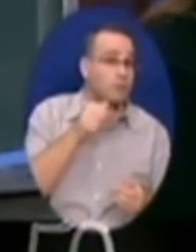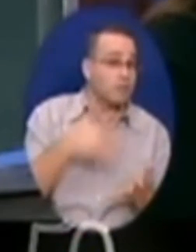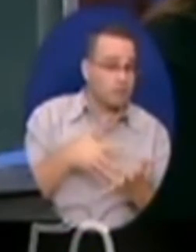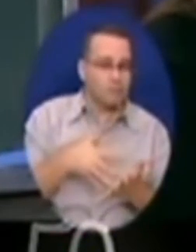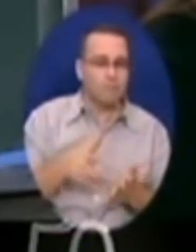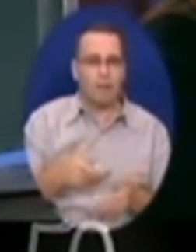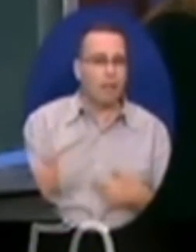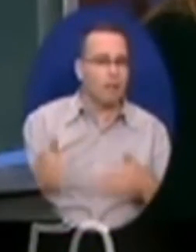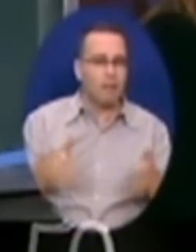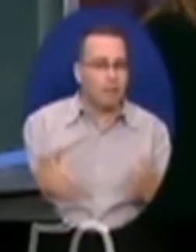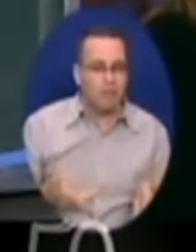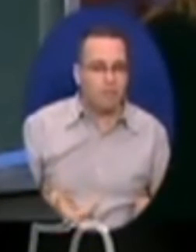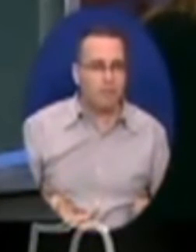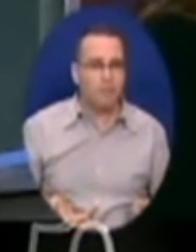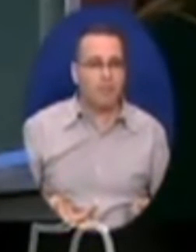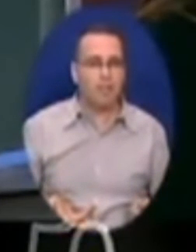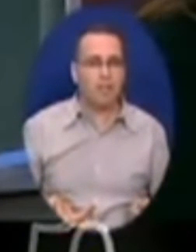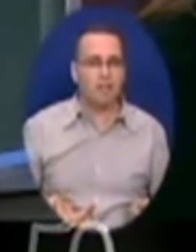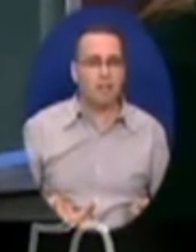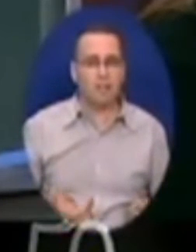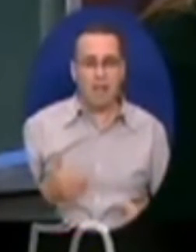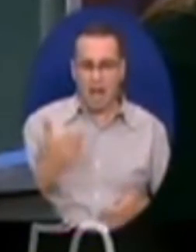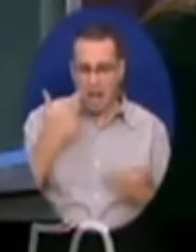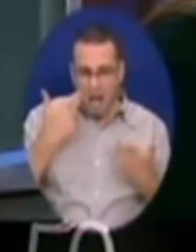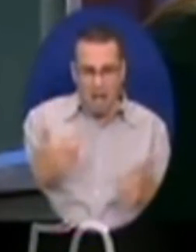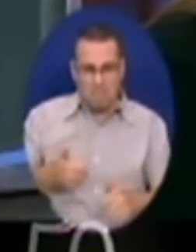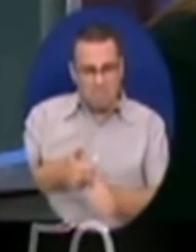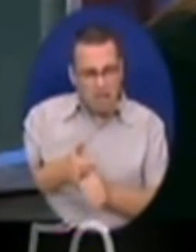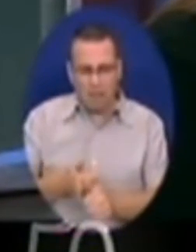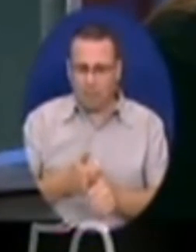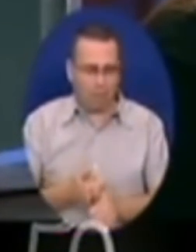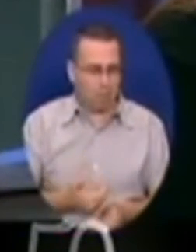אכיפה בקרשים, אנחנו לא יודעים על הרשאות